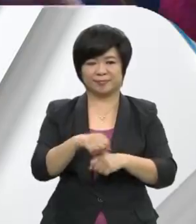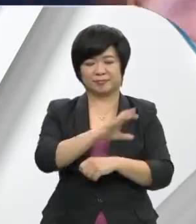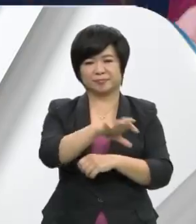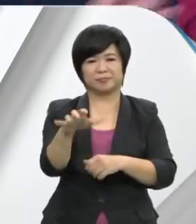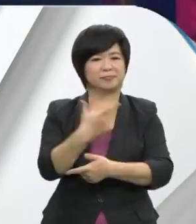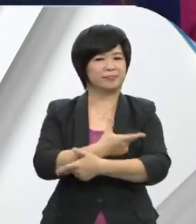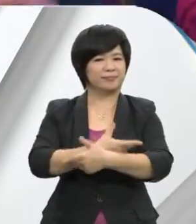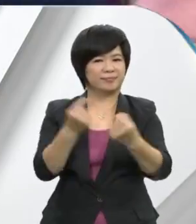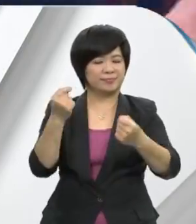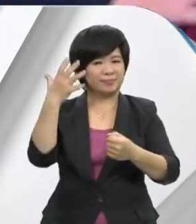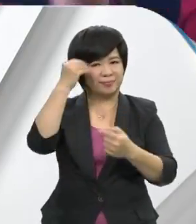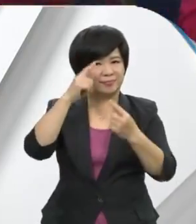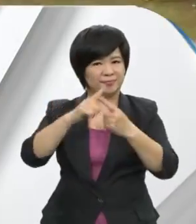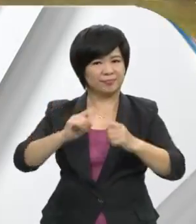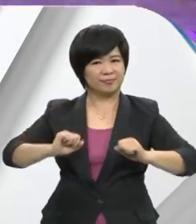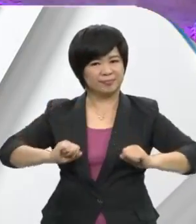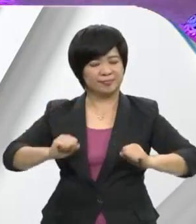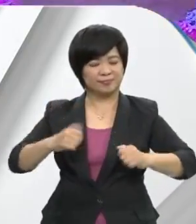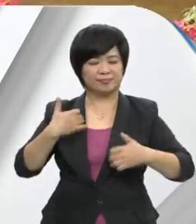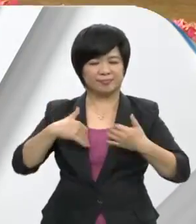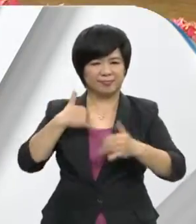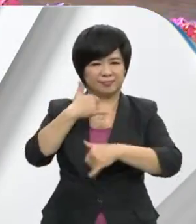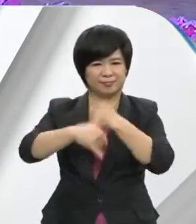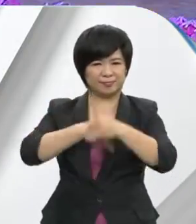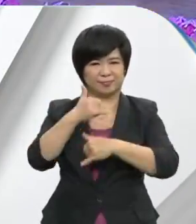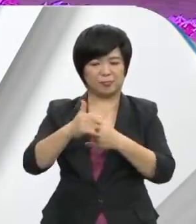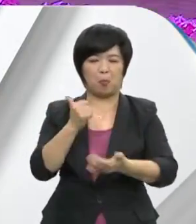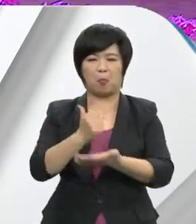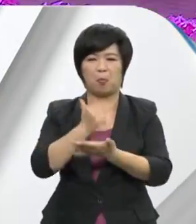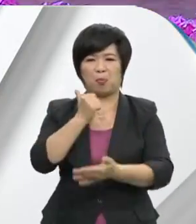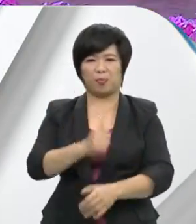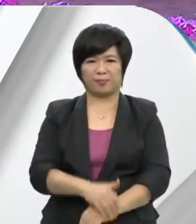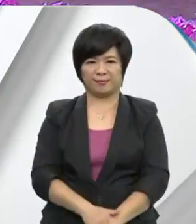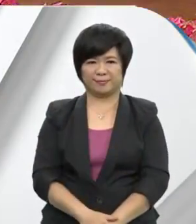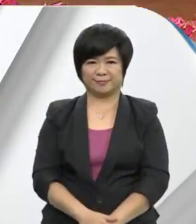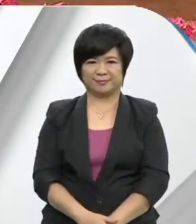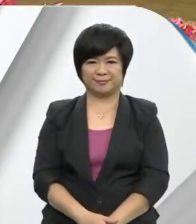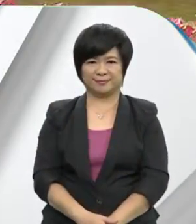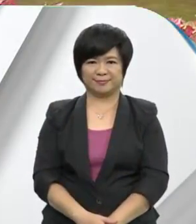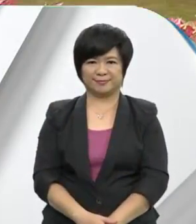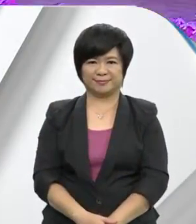家有空闲、充足的生活，看看生活离空气南投不同。